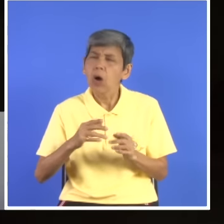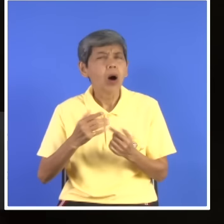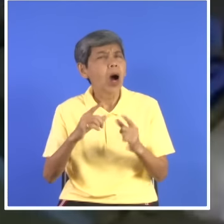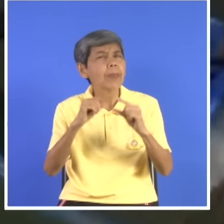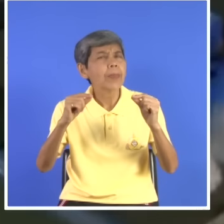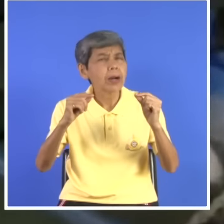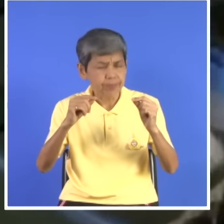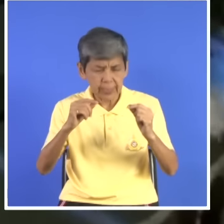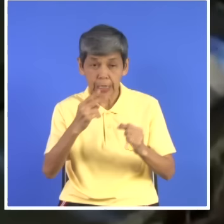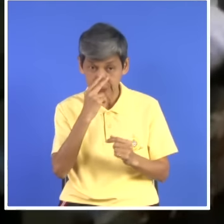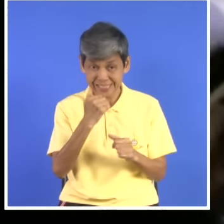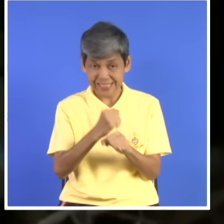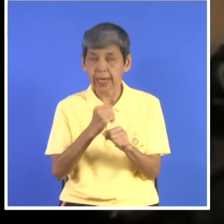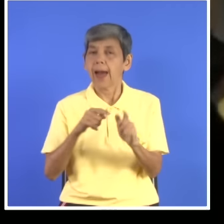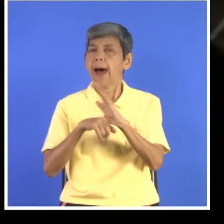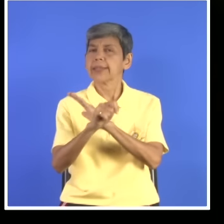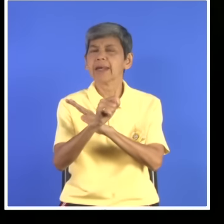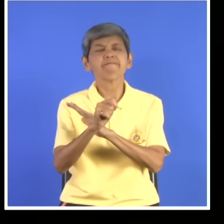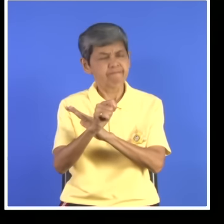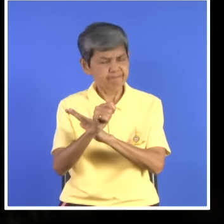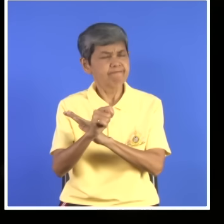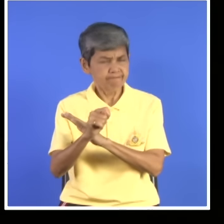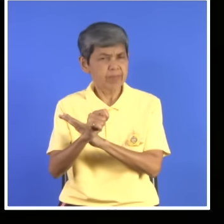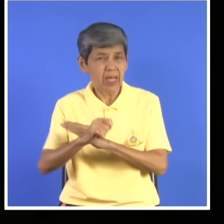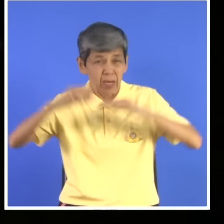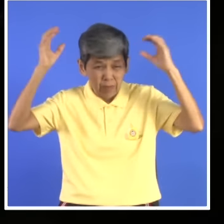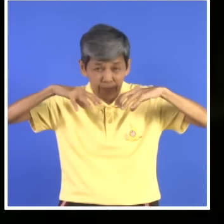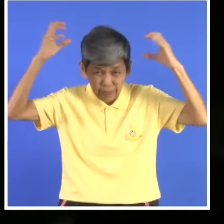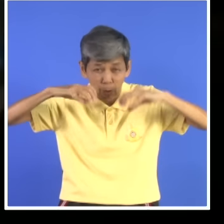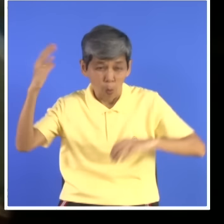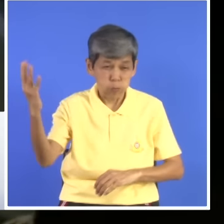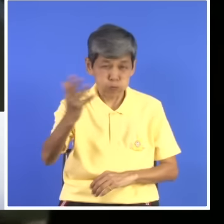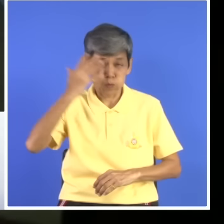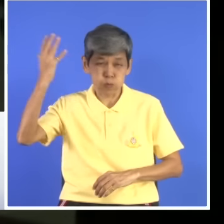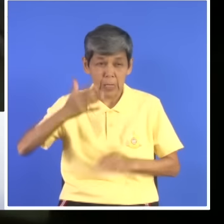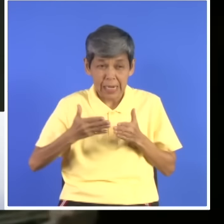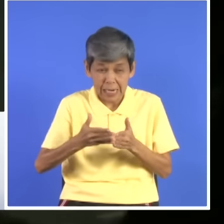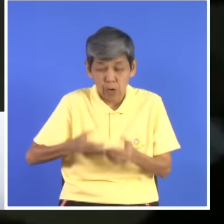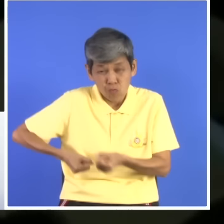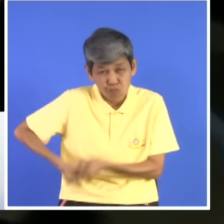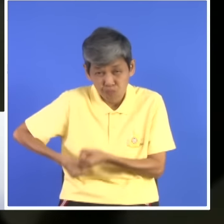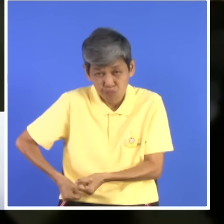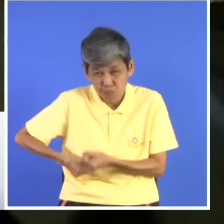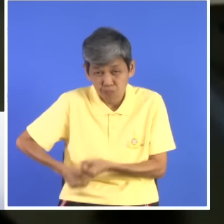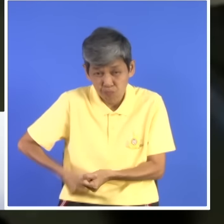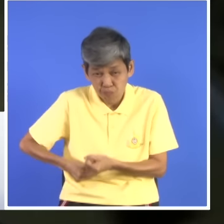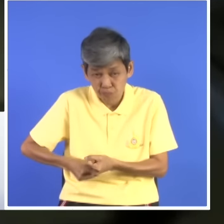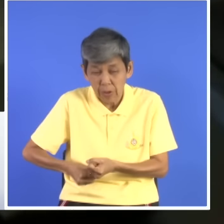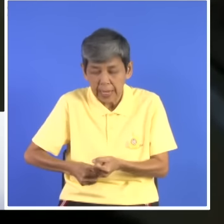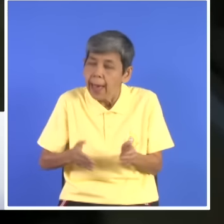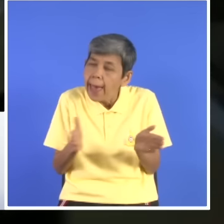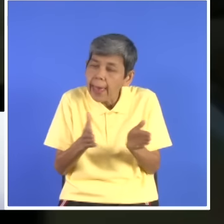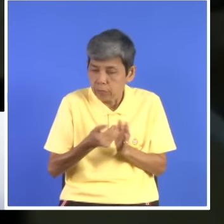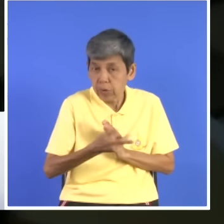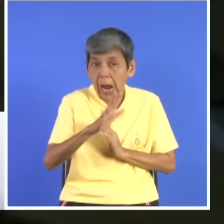ำเภอคลองใหญ่นะจังหวัดตราดก็เหมือนกันหลังจากที่เกิดฝนตกและก็ลมแรงทำให้เรือหางยาวและก็เรือประมงชายฝั่งขนาดเล็ก5